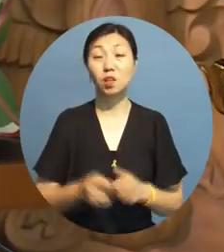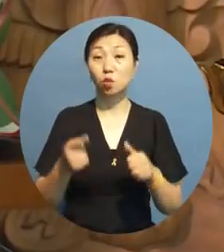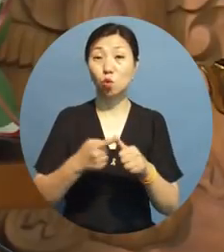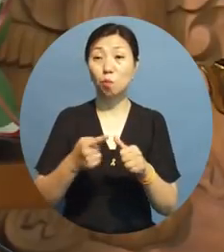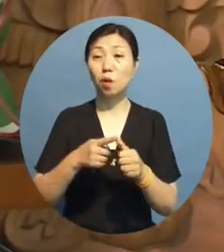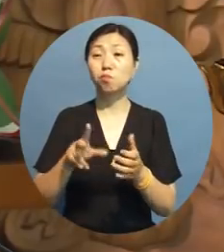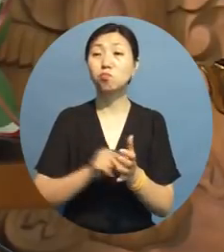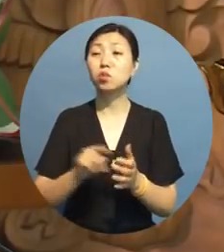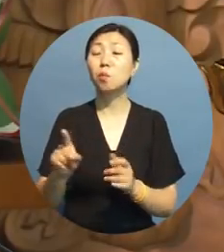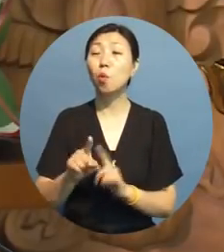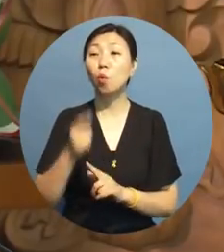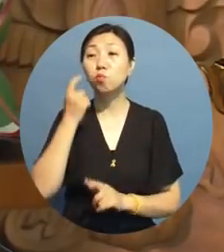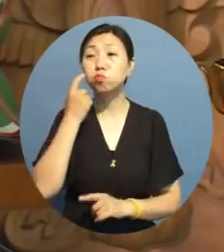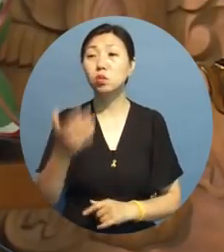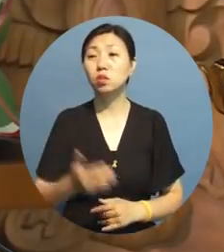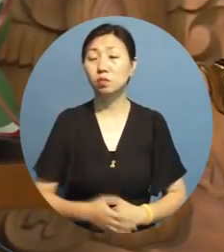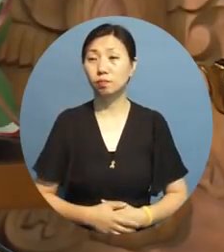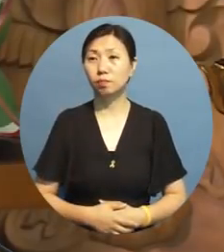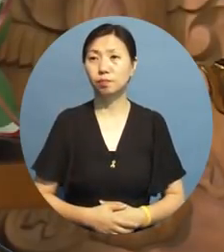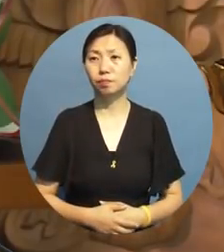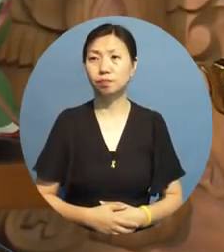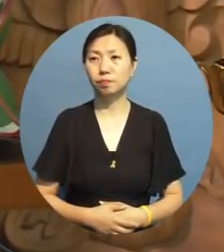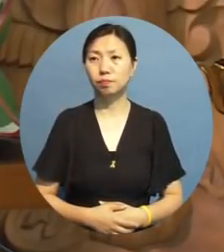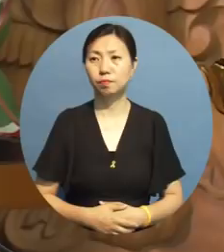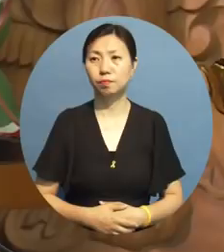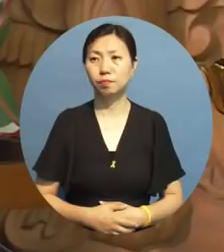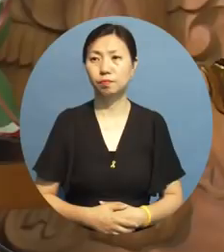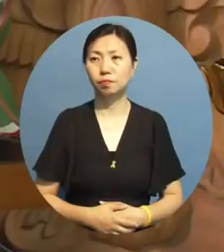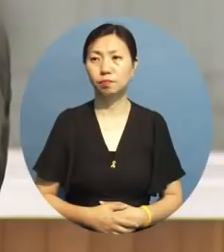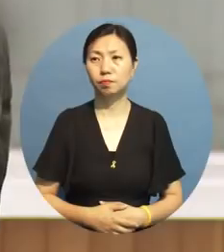첫 번째 문제가 뭐라 그랬어요?